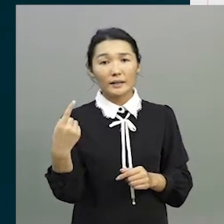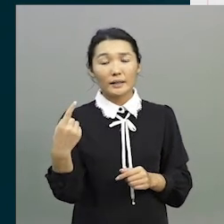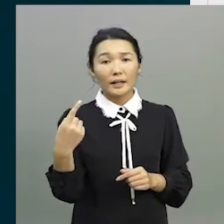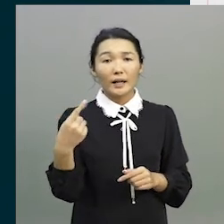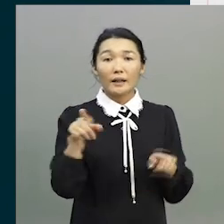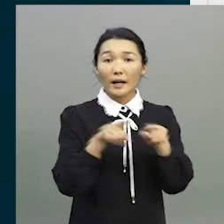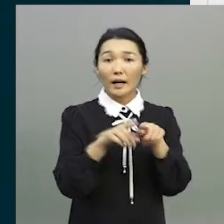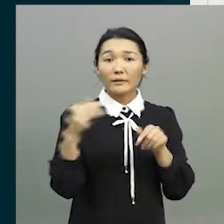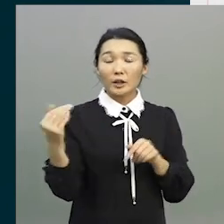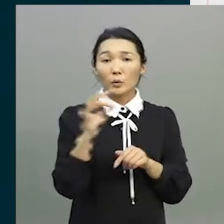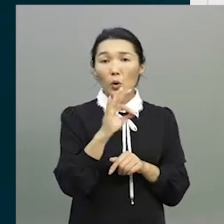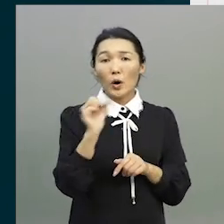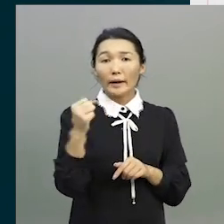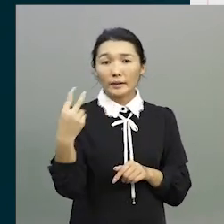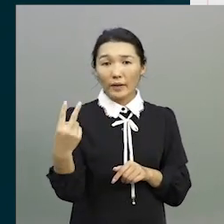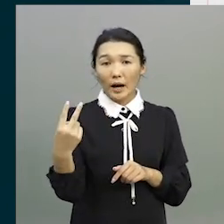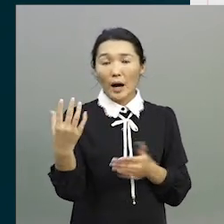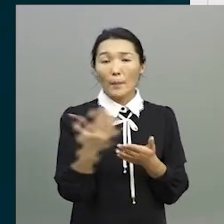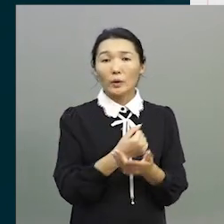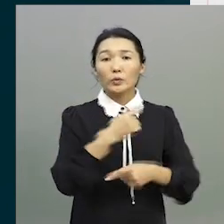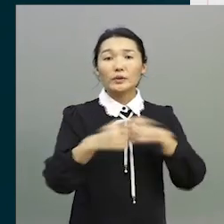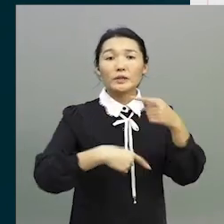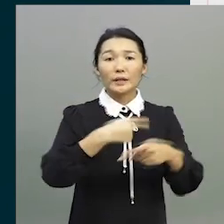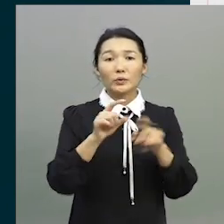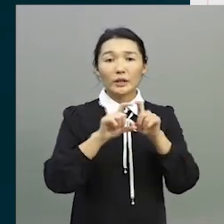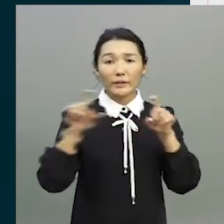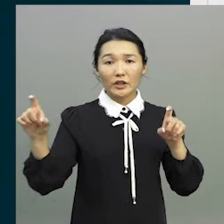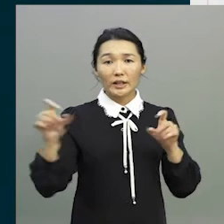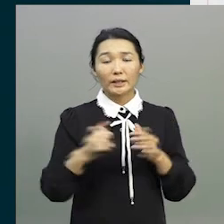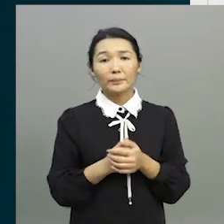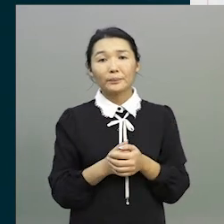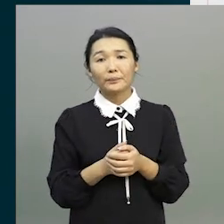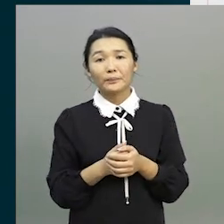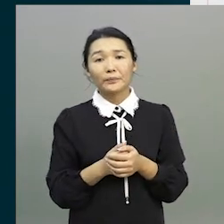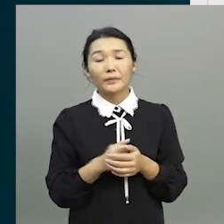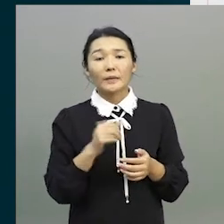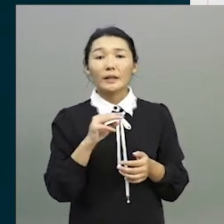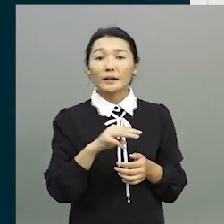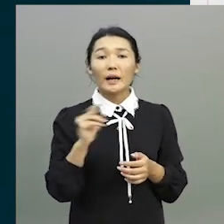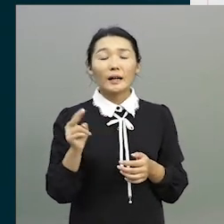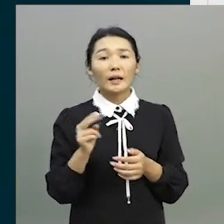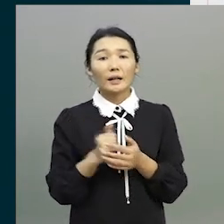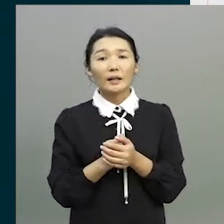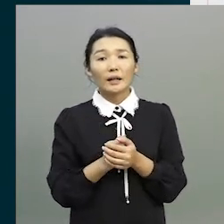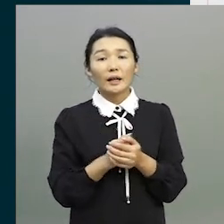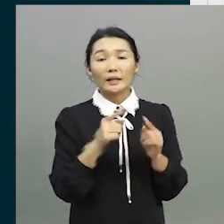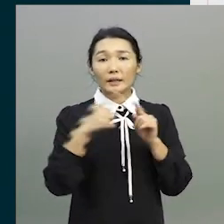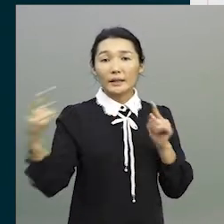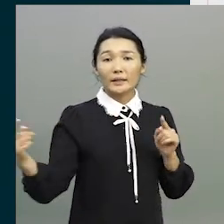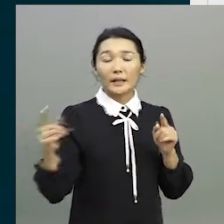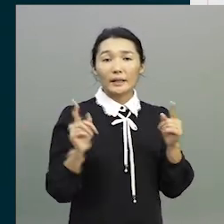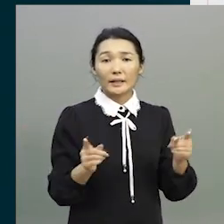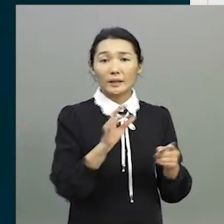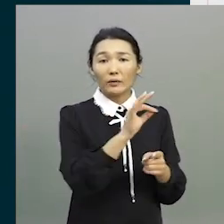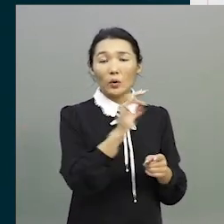уо 2 то получим следующее выражение так как длины отрезков о а 1 и а